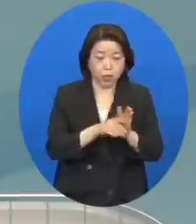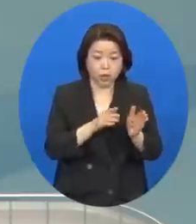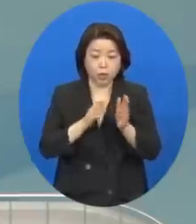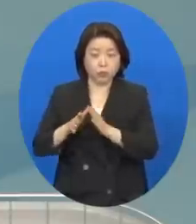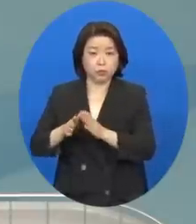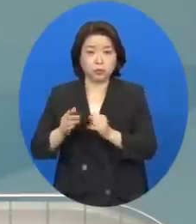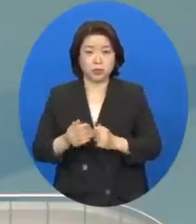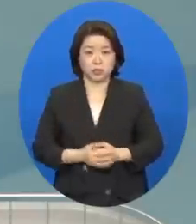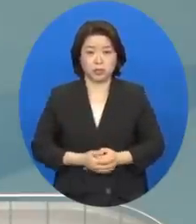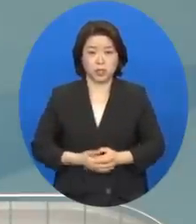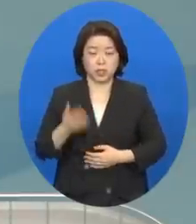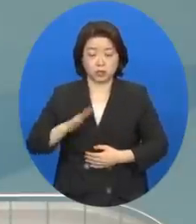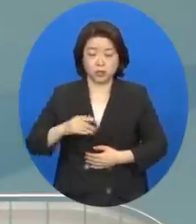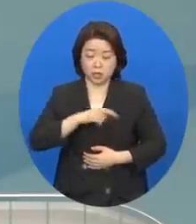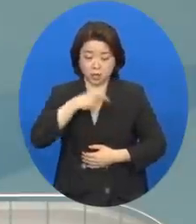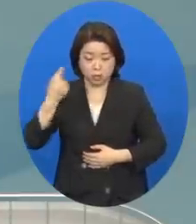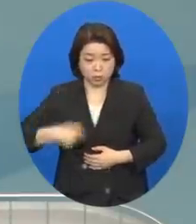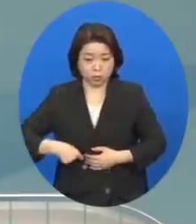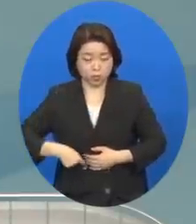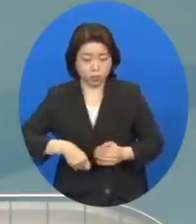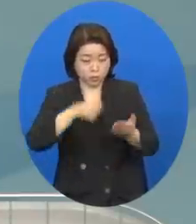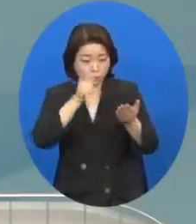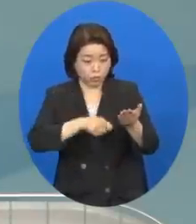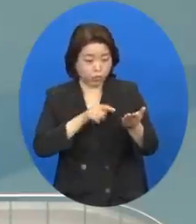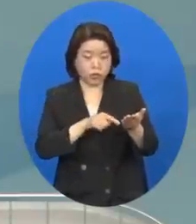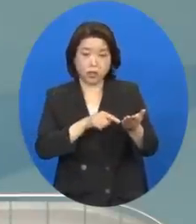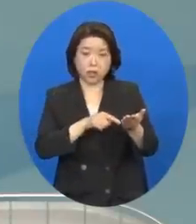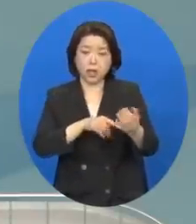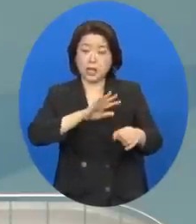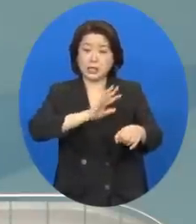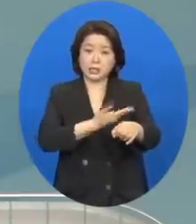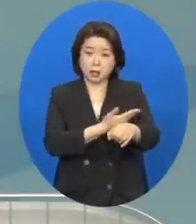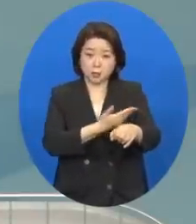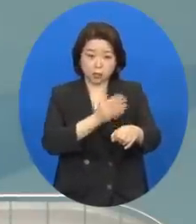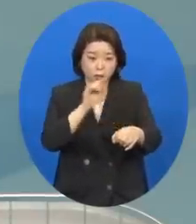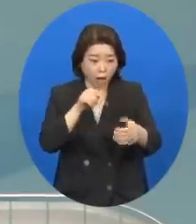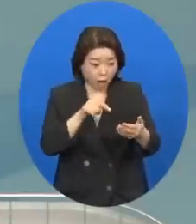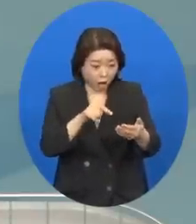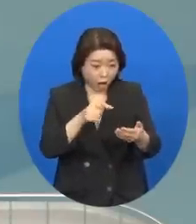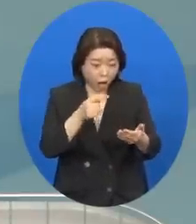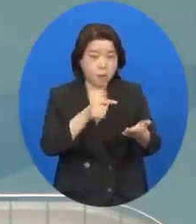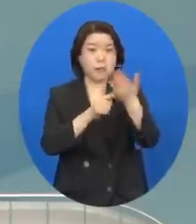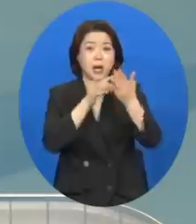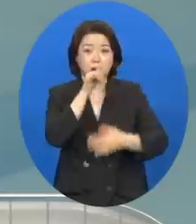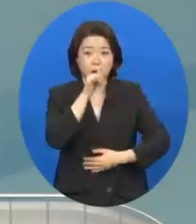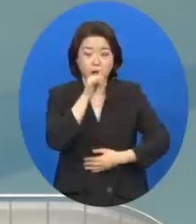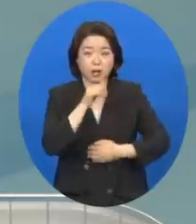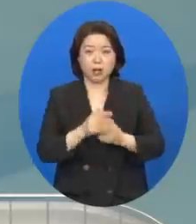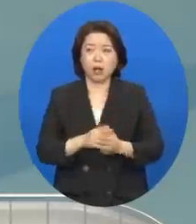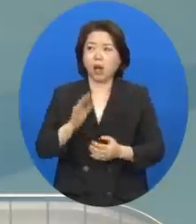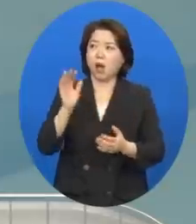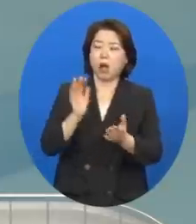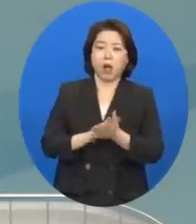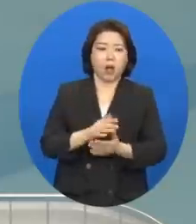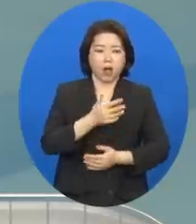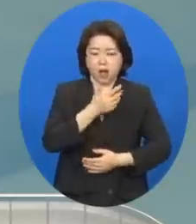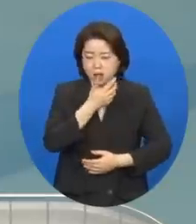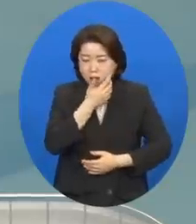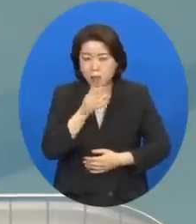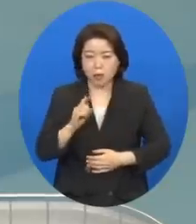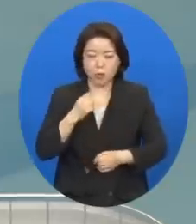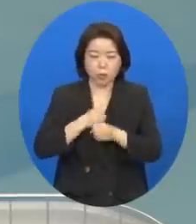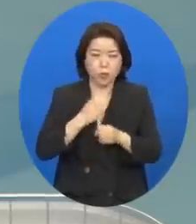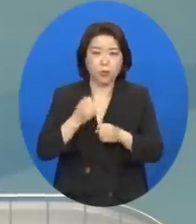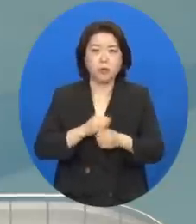제 중국 비자가 잘못되어 있는 것을 그때서야 알았어요. 얼마나 창피하고